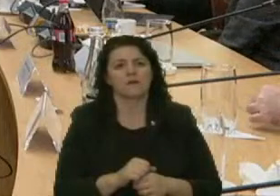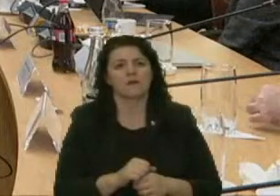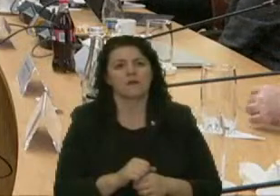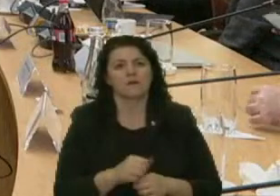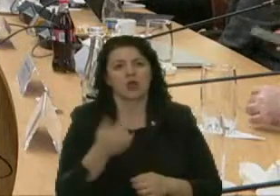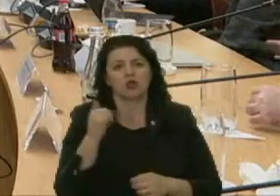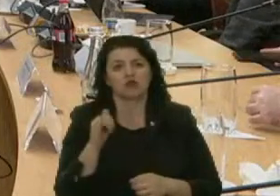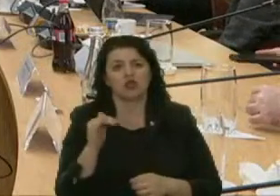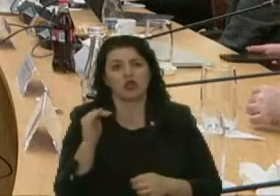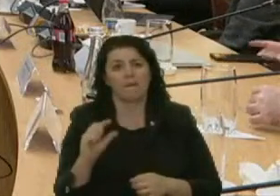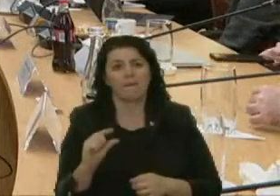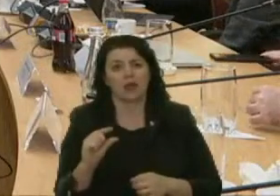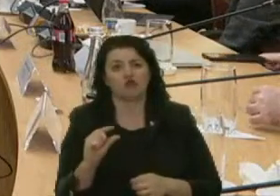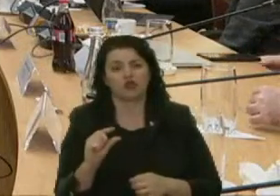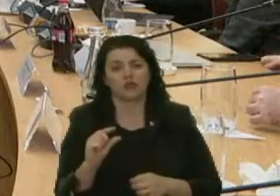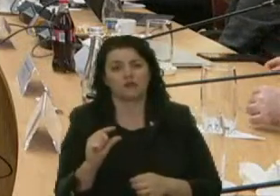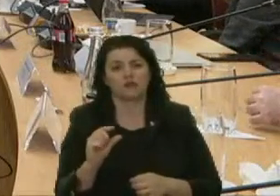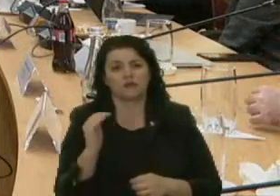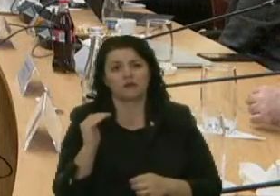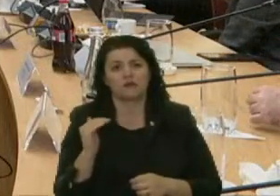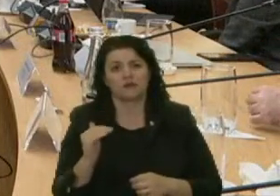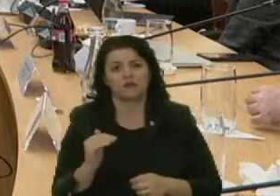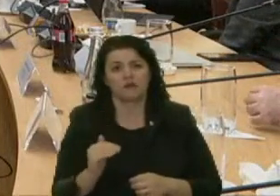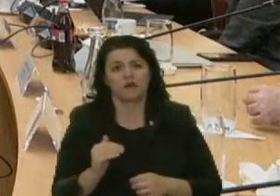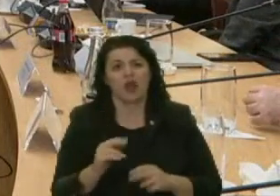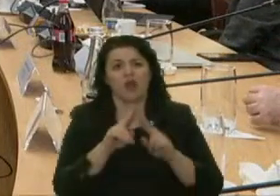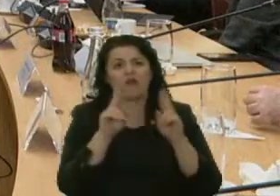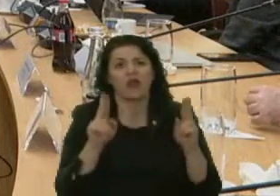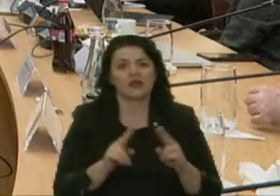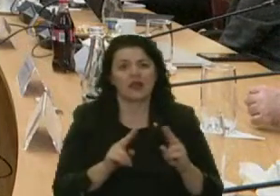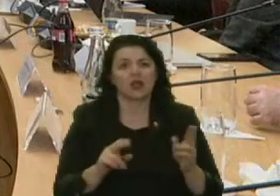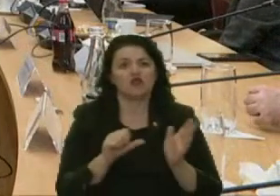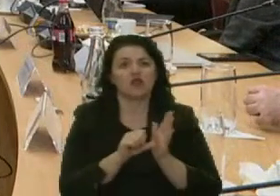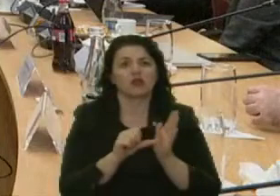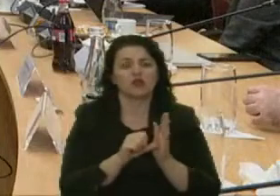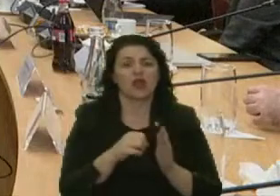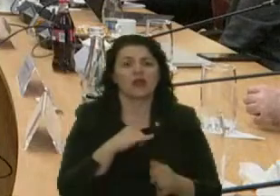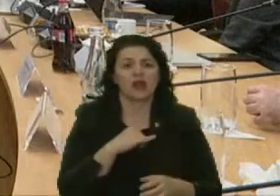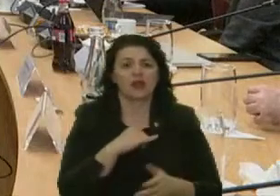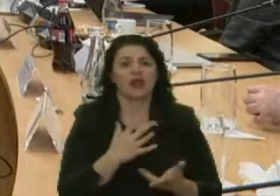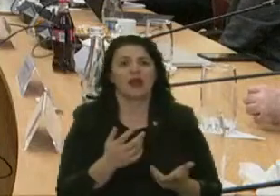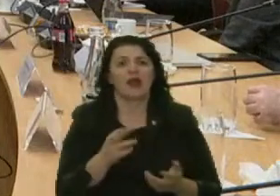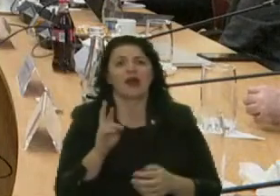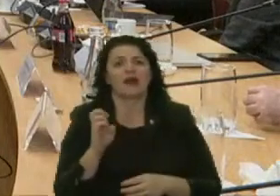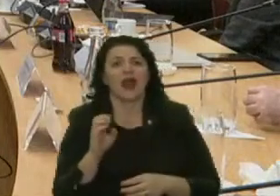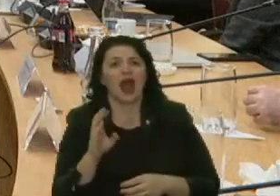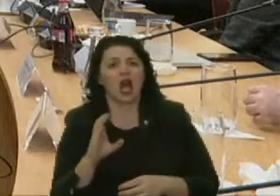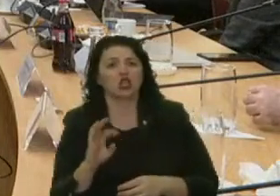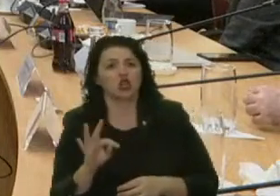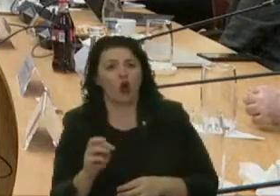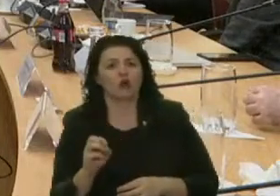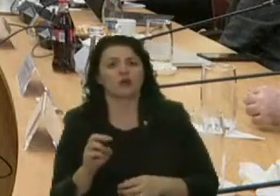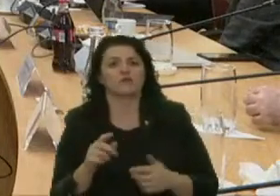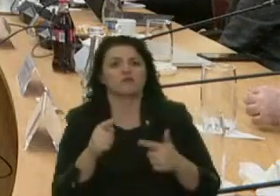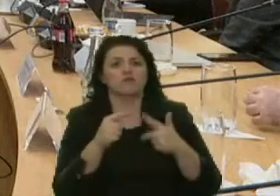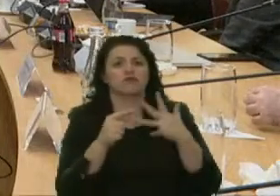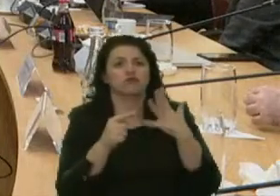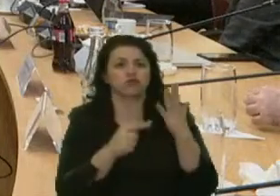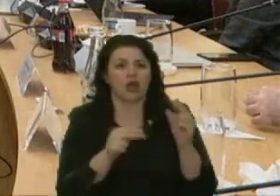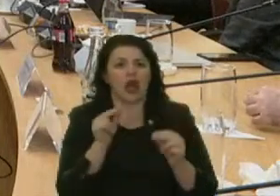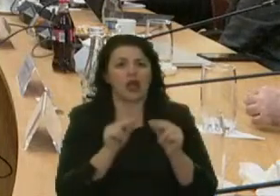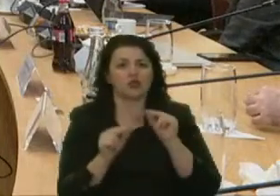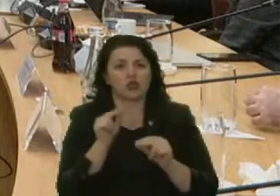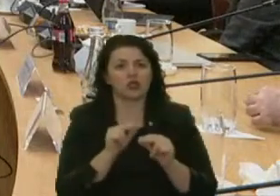și și cei mici Federația centru de interes asociația reactor de creație și experiment asociația care